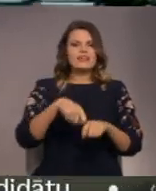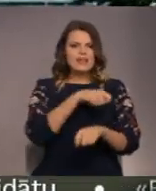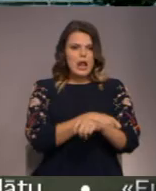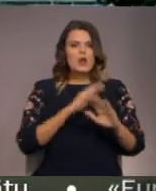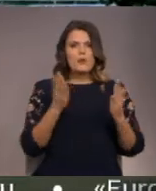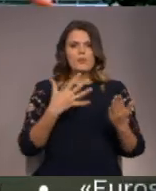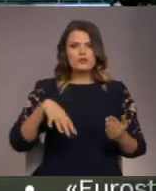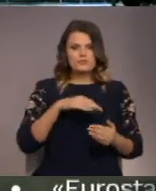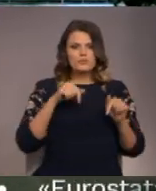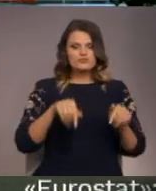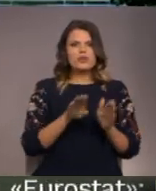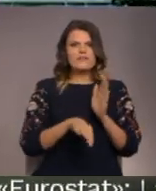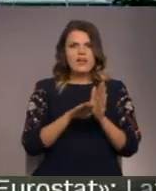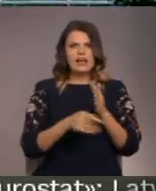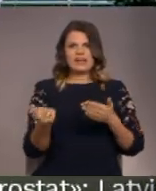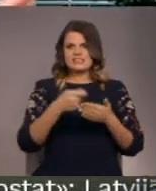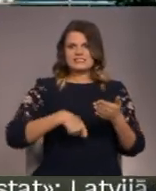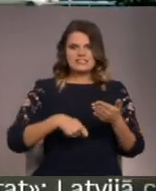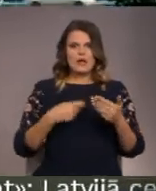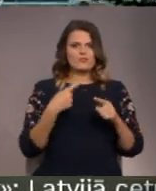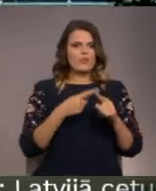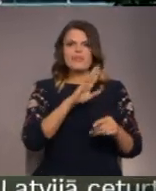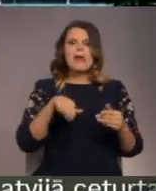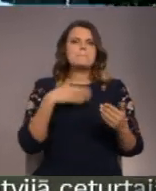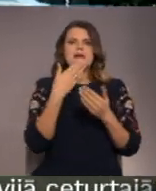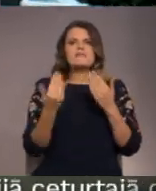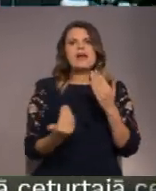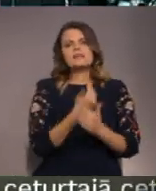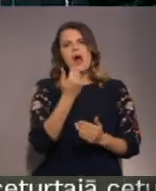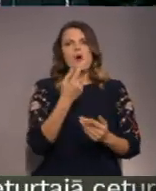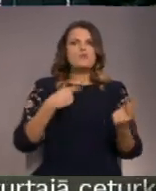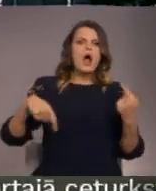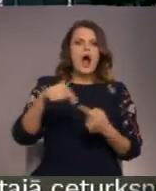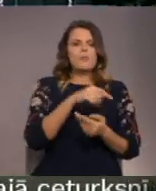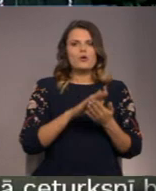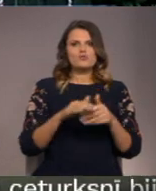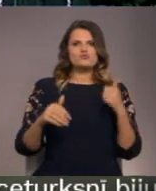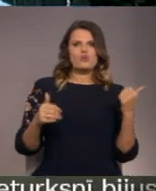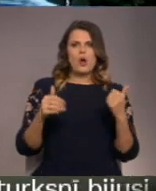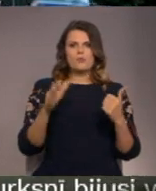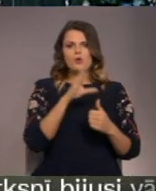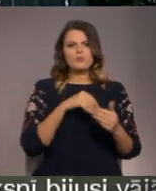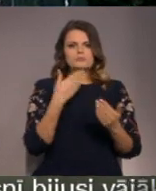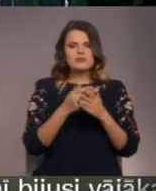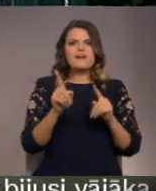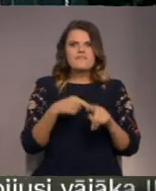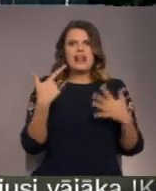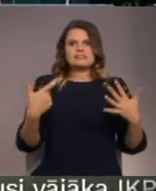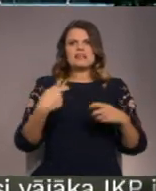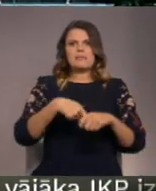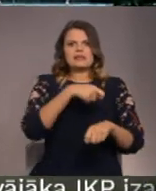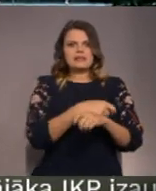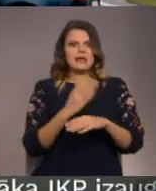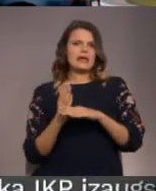Bet mums šeit vienkārši taisa ciet, un šī brīža varianta nepiedāvā jaunu apgriešanos uz šo pusi. Mums piedāvā ekstra 7 km,